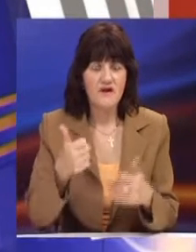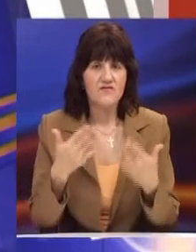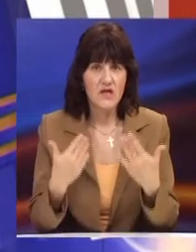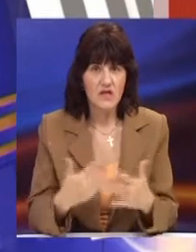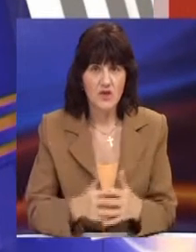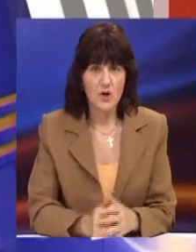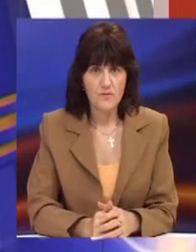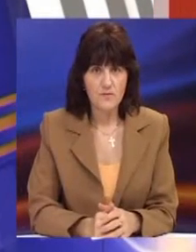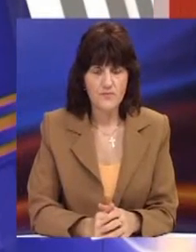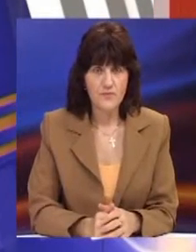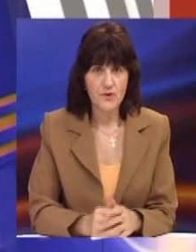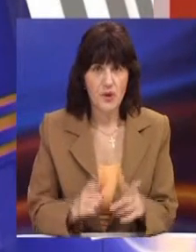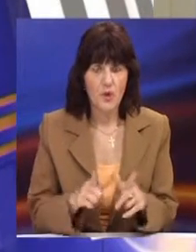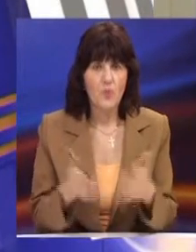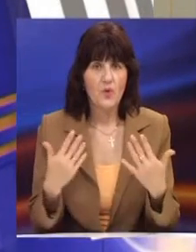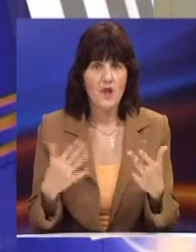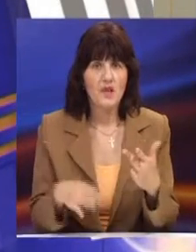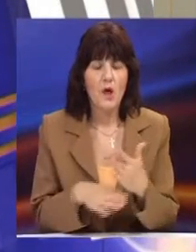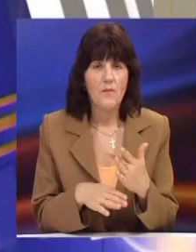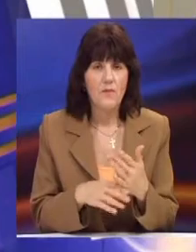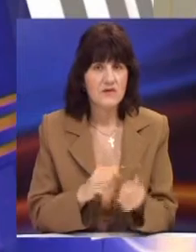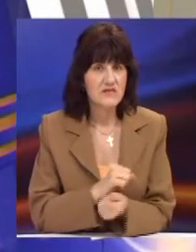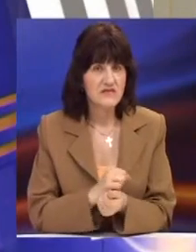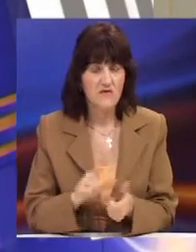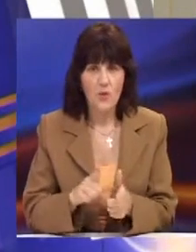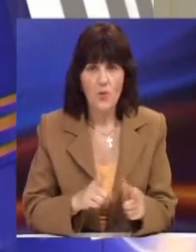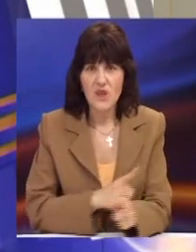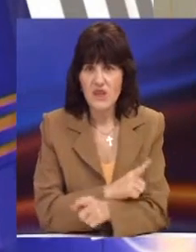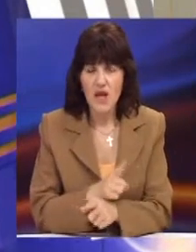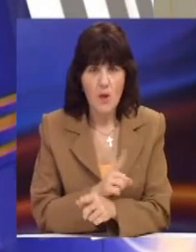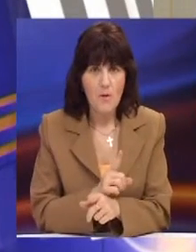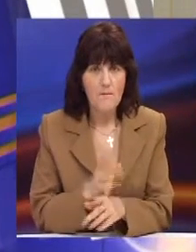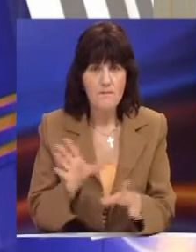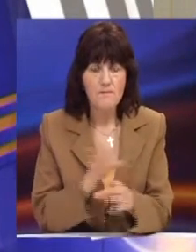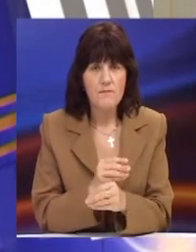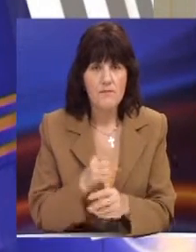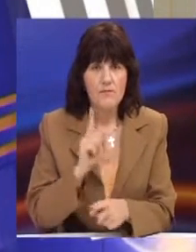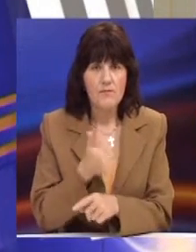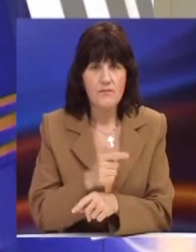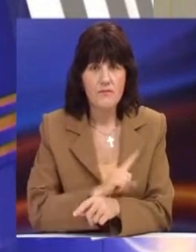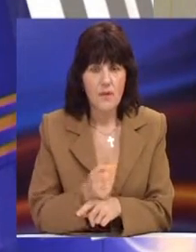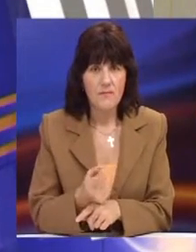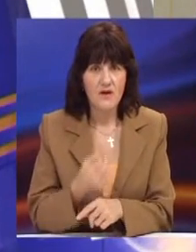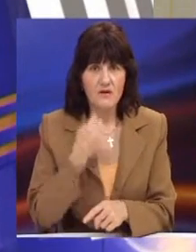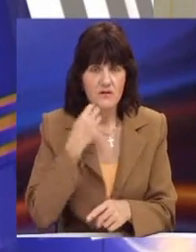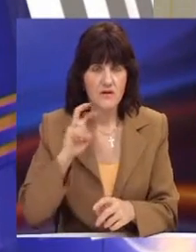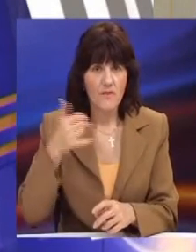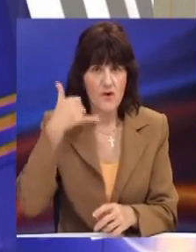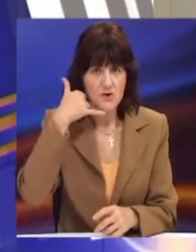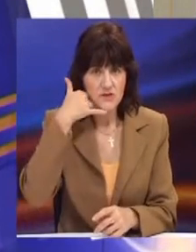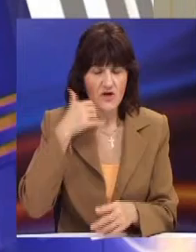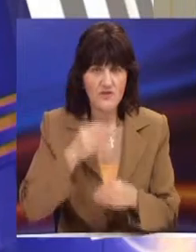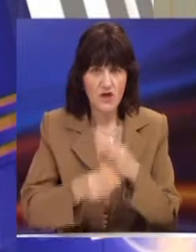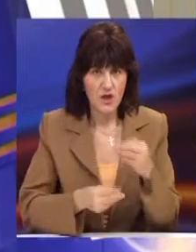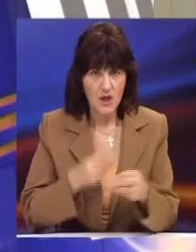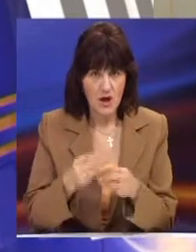stepenu hitnosti. U hitnoj pomoći, znači sve se dešava u trenutku, znači u momentu kad pozove rodbina ili pacijent,